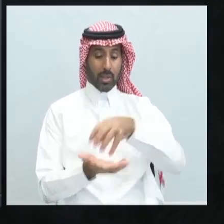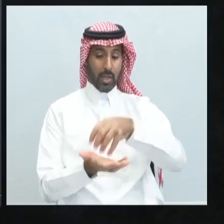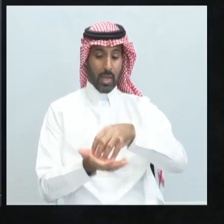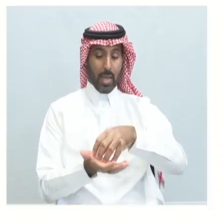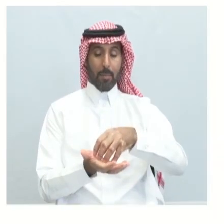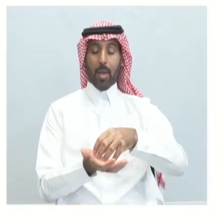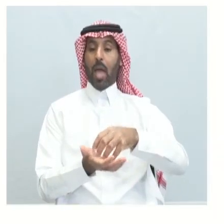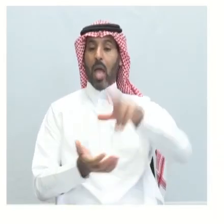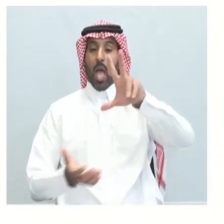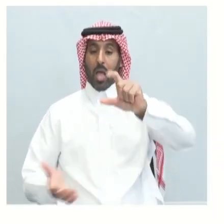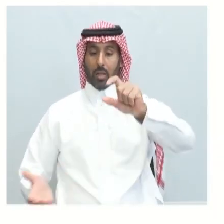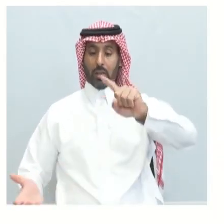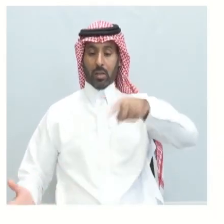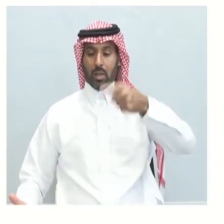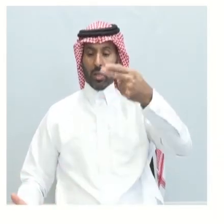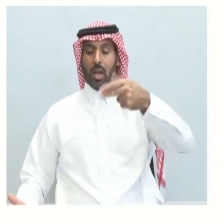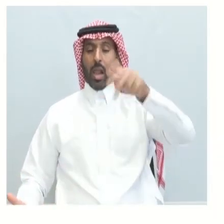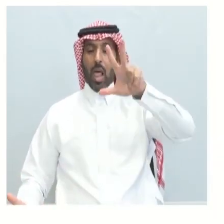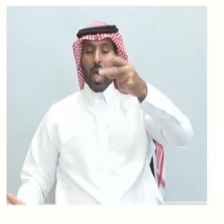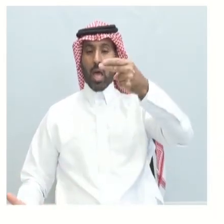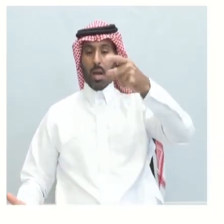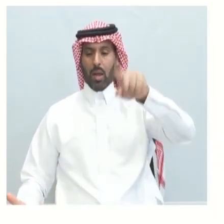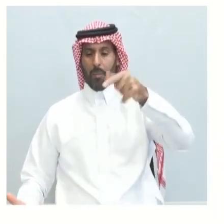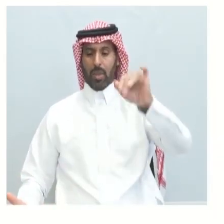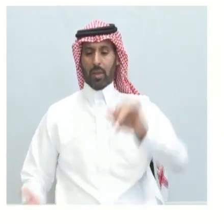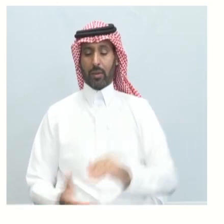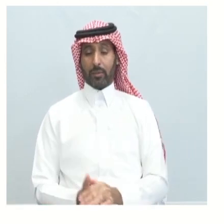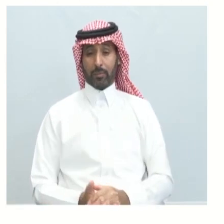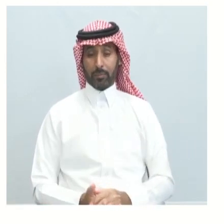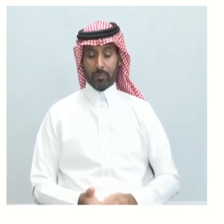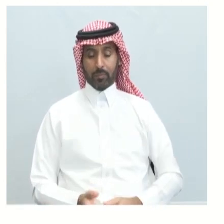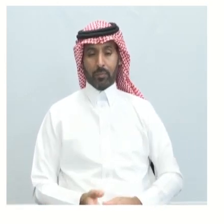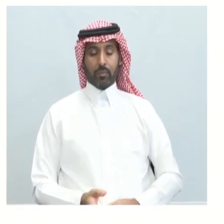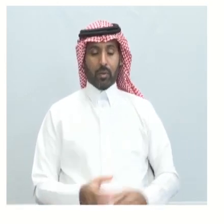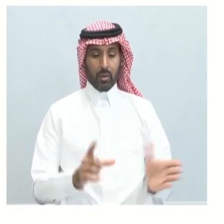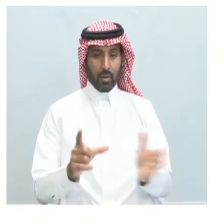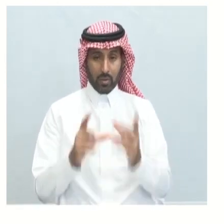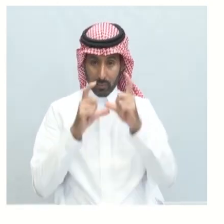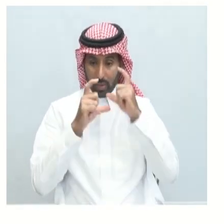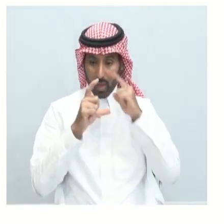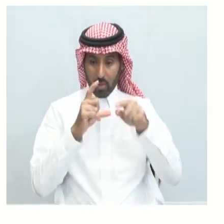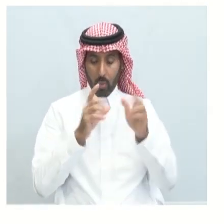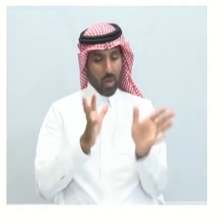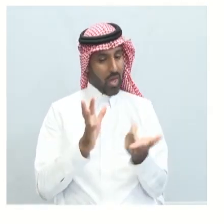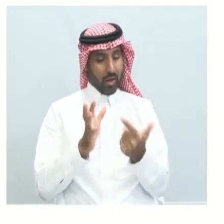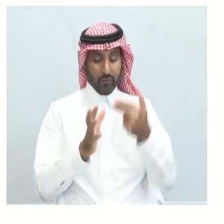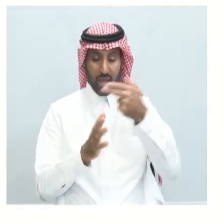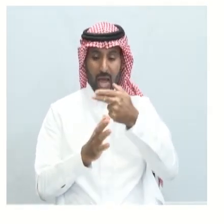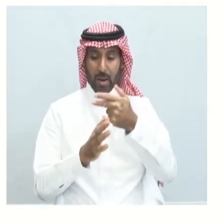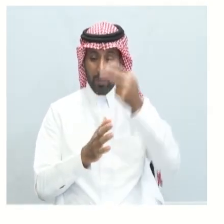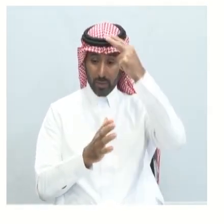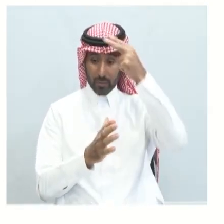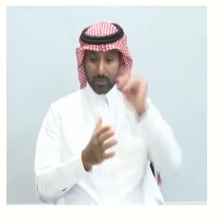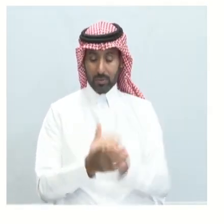هذا الاقليم يقع اغلب يقع اغلب اقليم الدرع العربي في غربيه المملكه العربيه